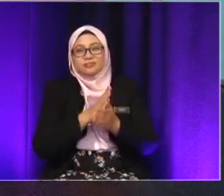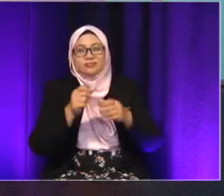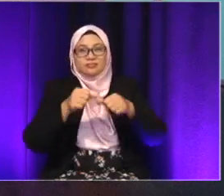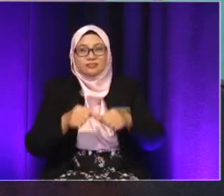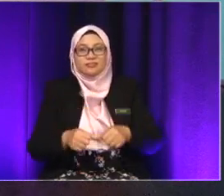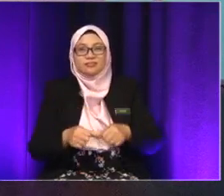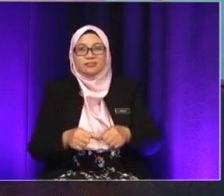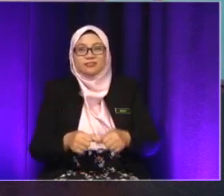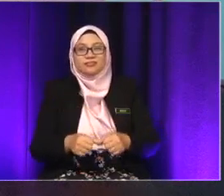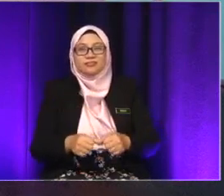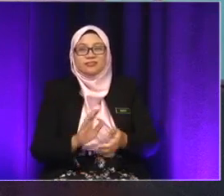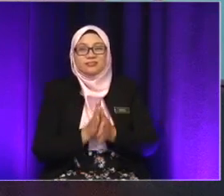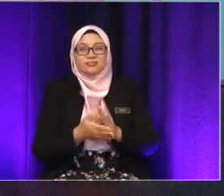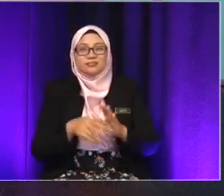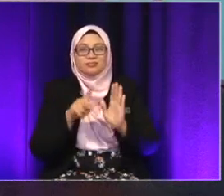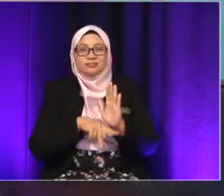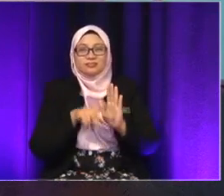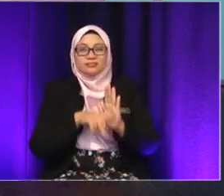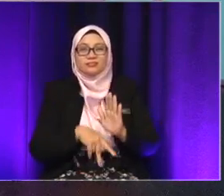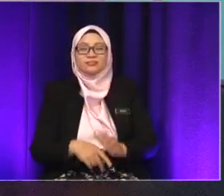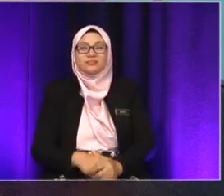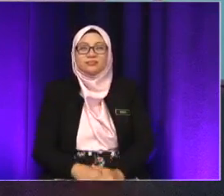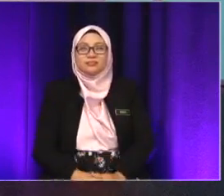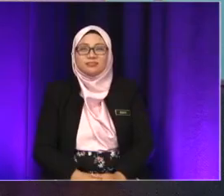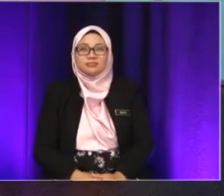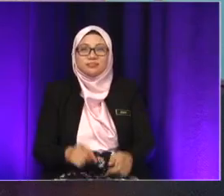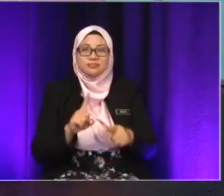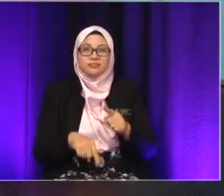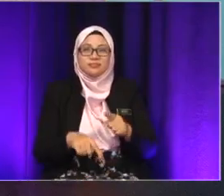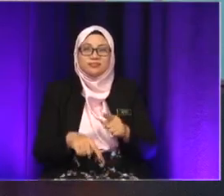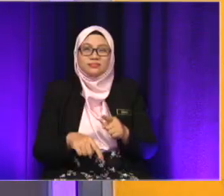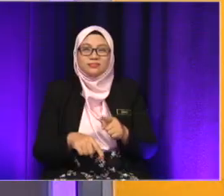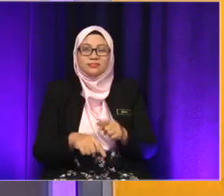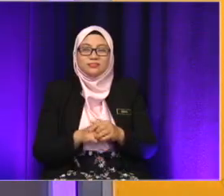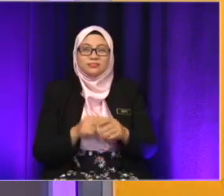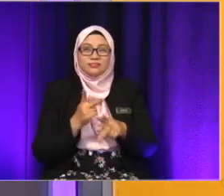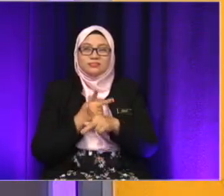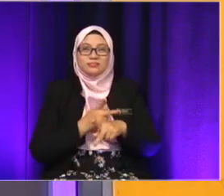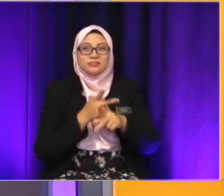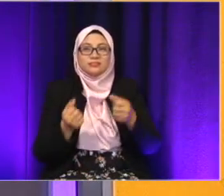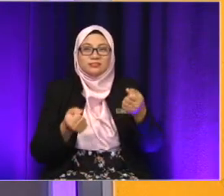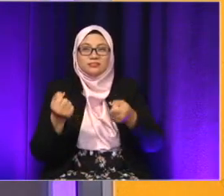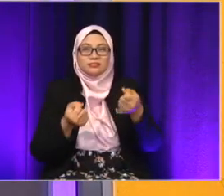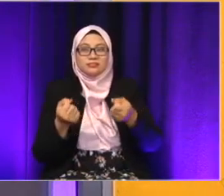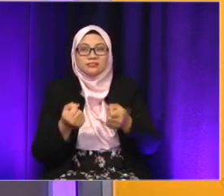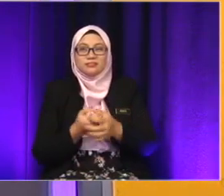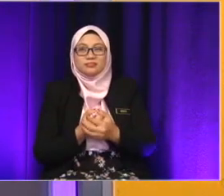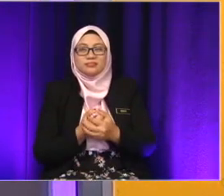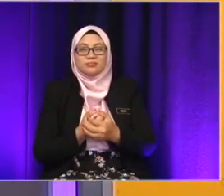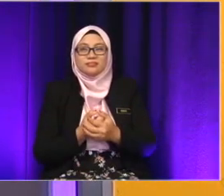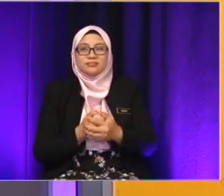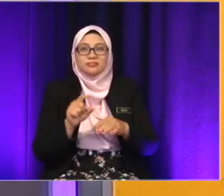kurang baik fungsi dia. Jadi dia guna fly wire. Tapi kawalan kemudi sebenarnya kalau kita tengok ni kepada gear pendaratan ni semua